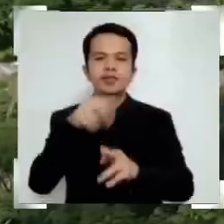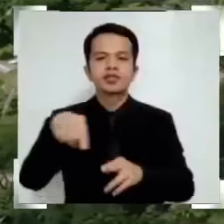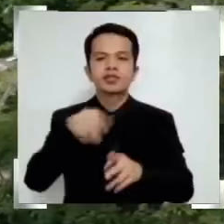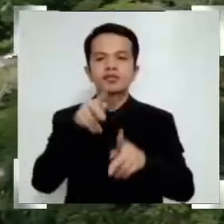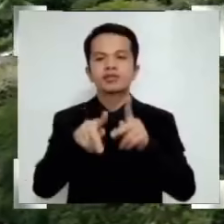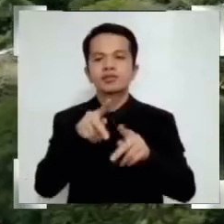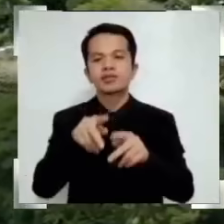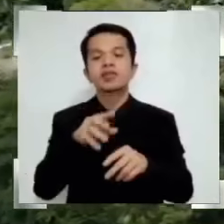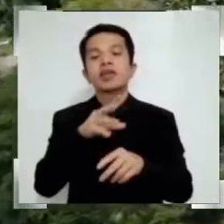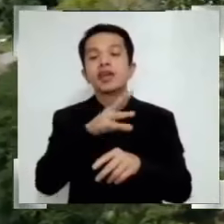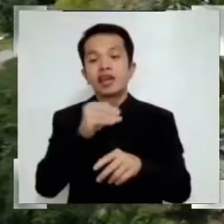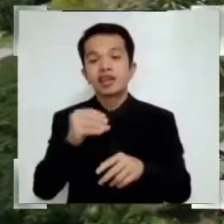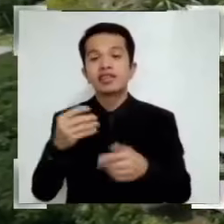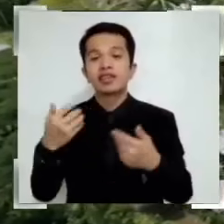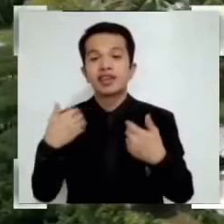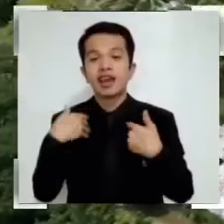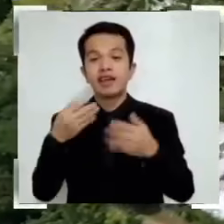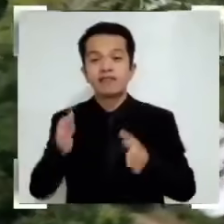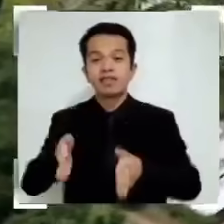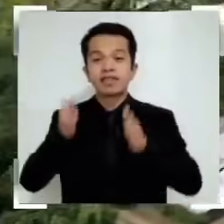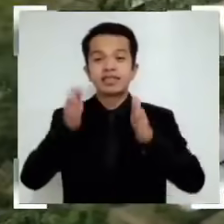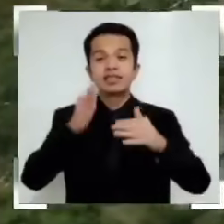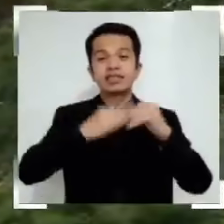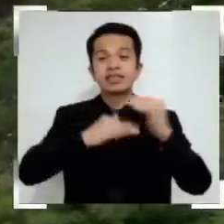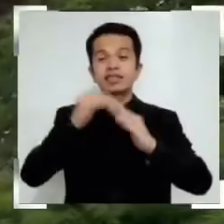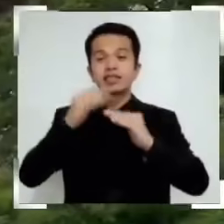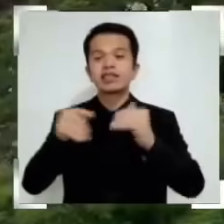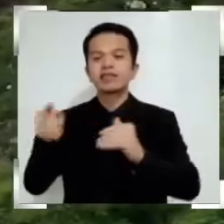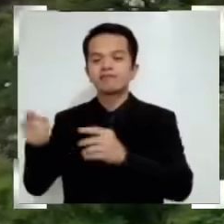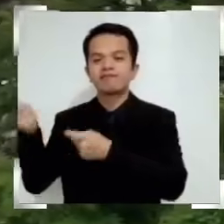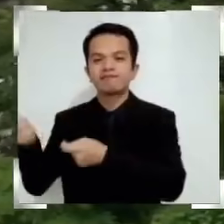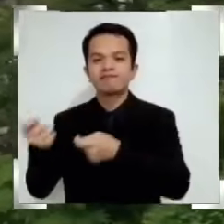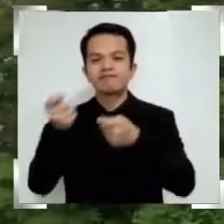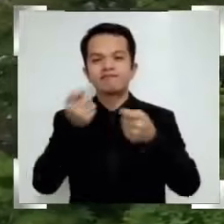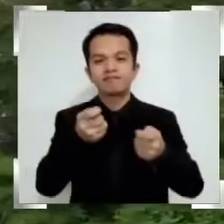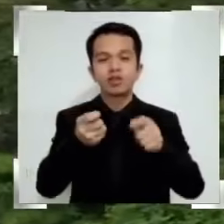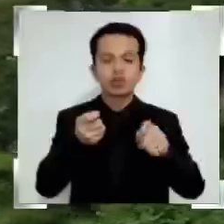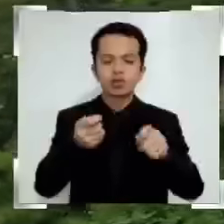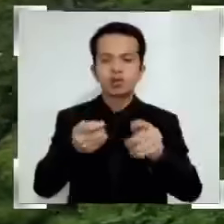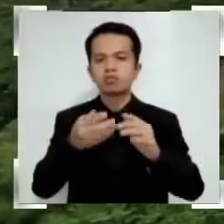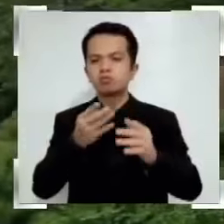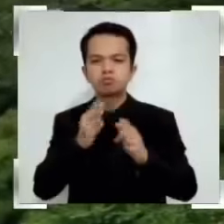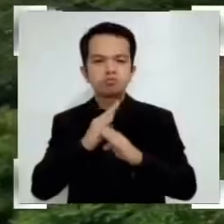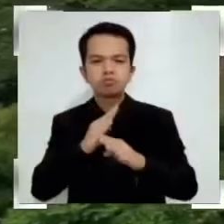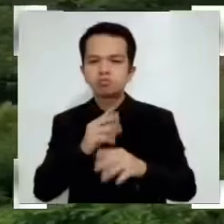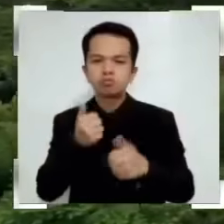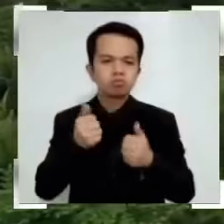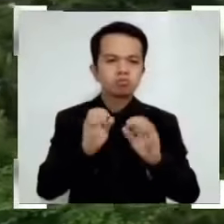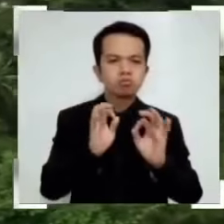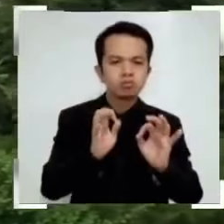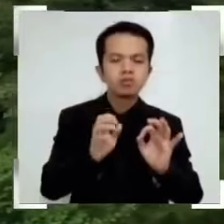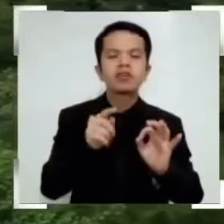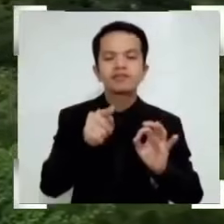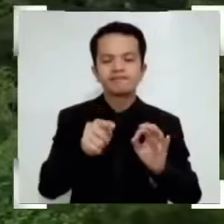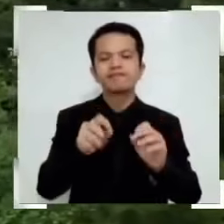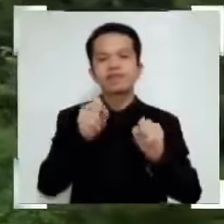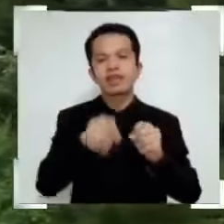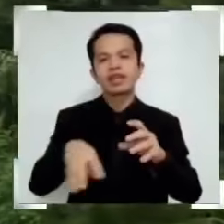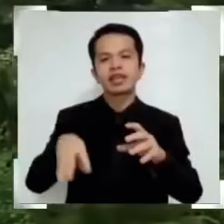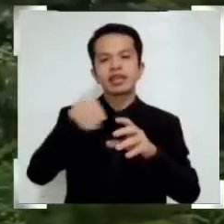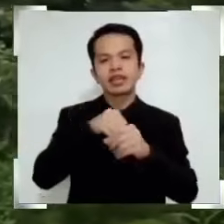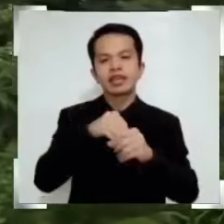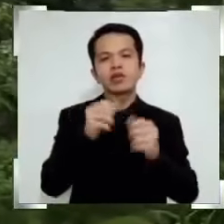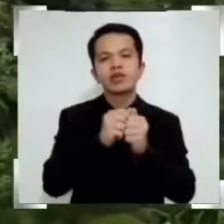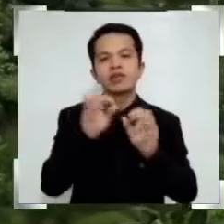Libertad kung saan ililipat ang mga mabait at karapat dapat na inmate at papayagan silang makasama ang kanilang pamilya.